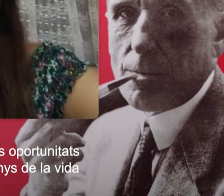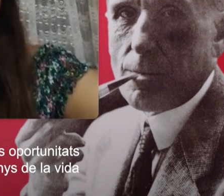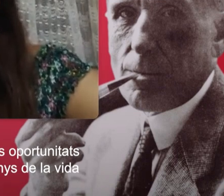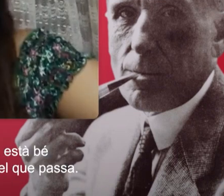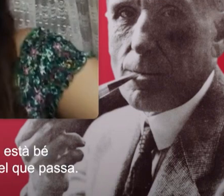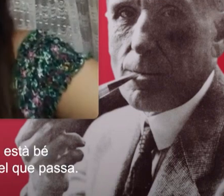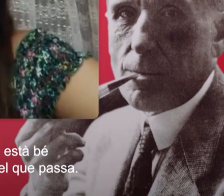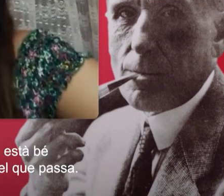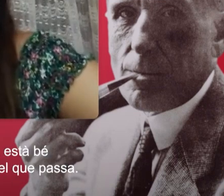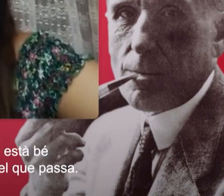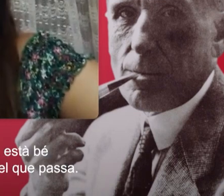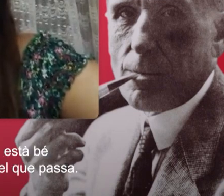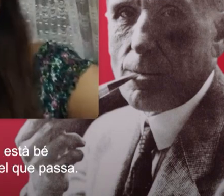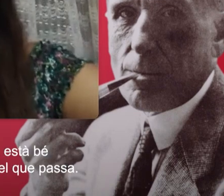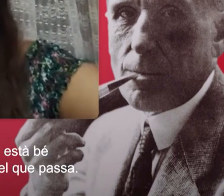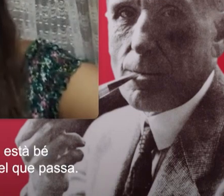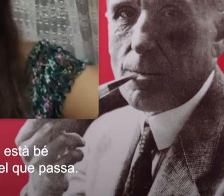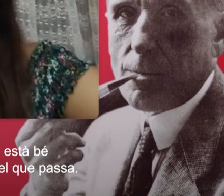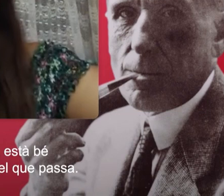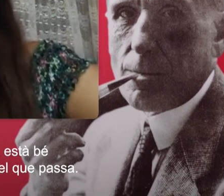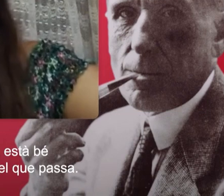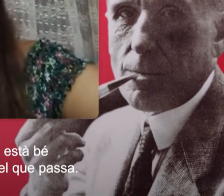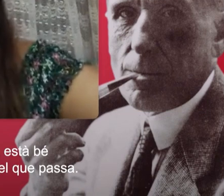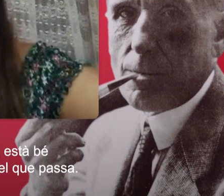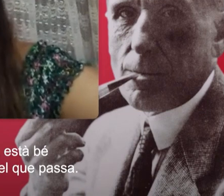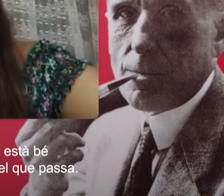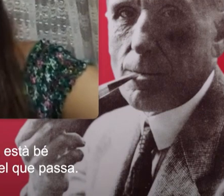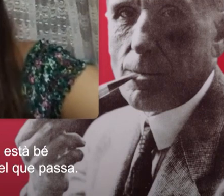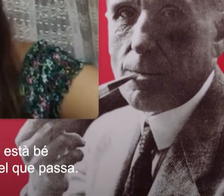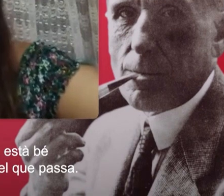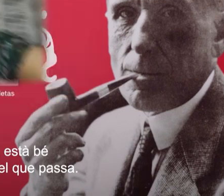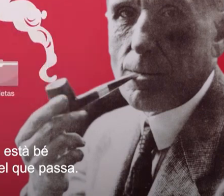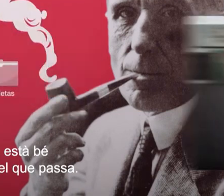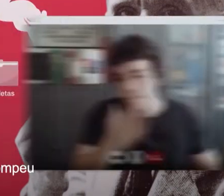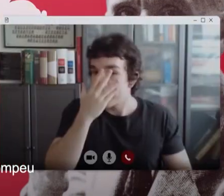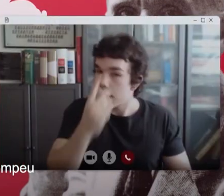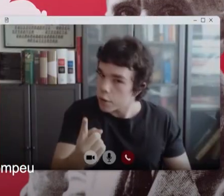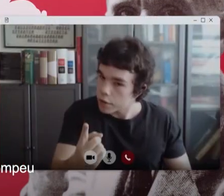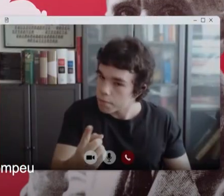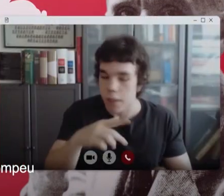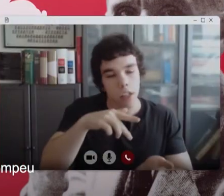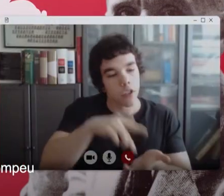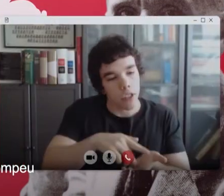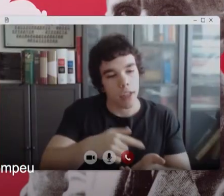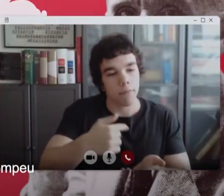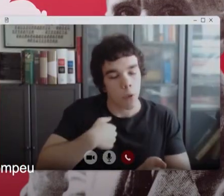4 anys de la vida que se t'han quedat marcats. Està bé continuar tenint un lligam i saber el que passa.